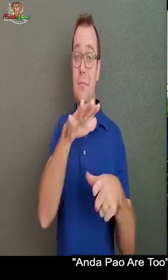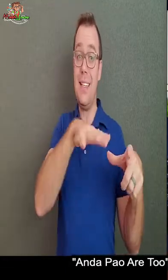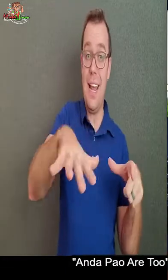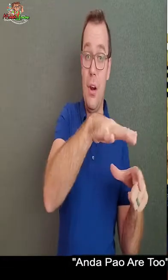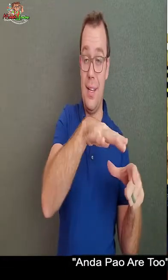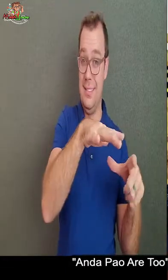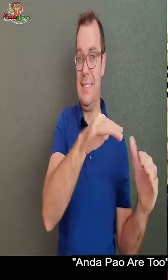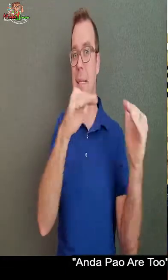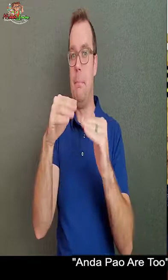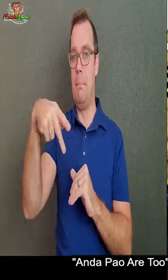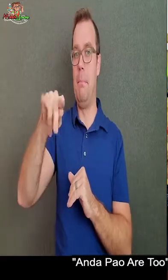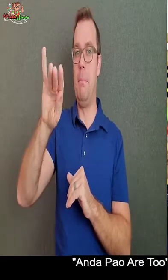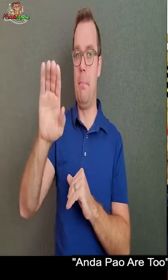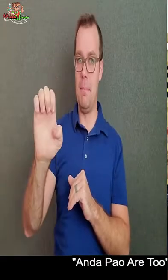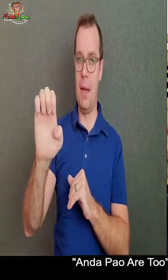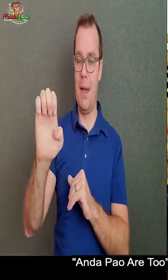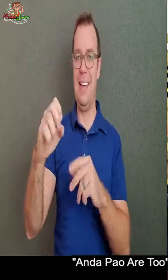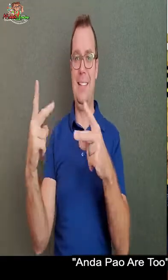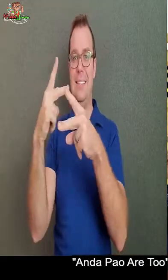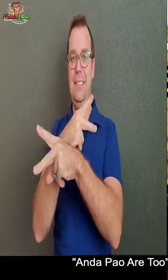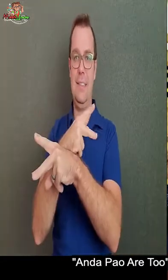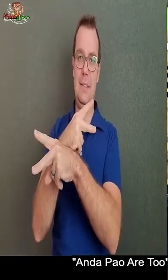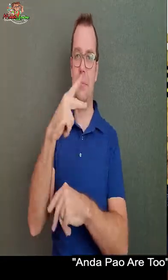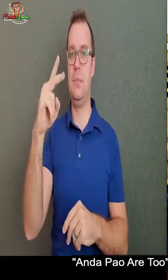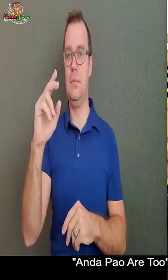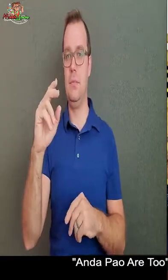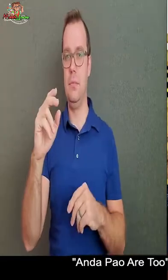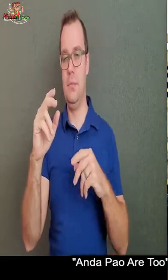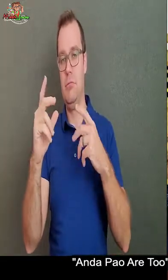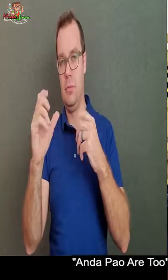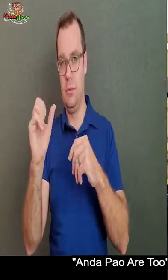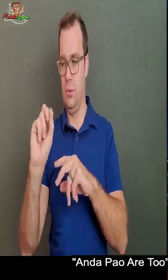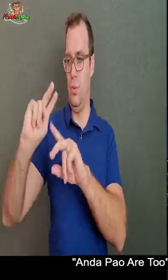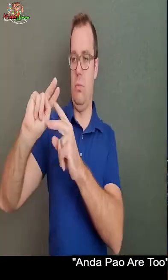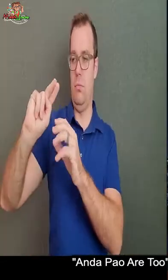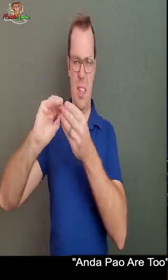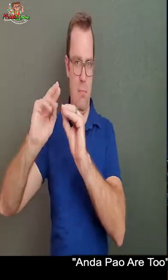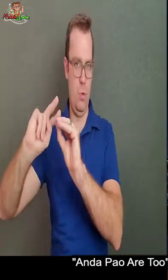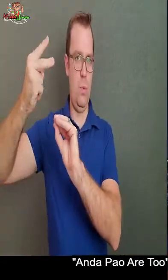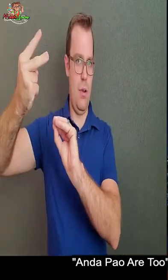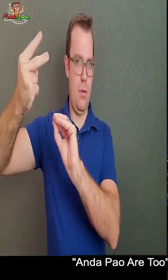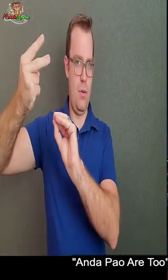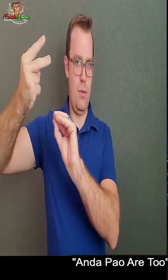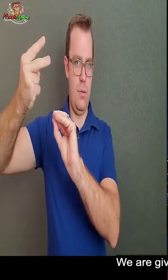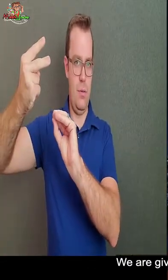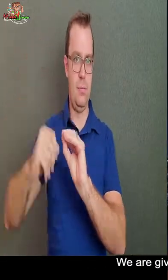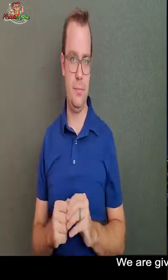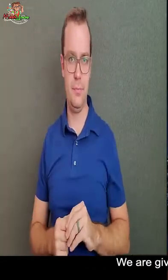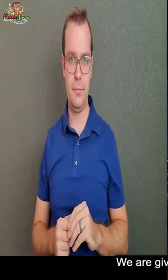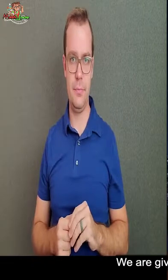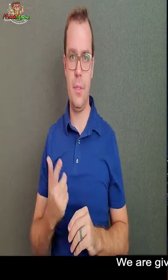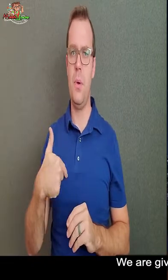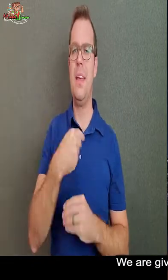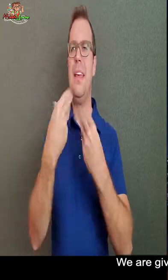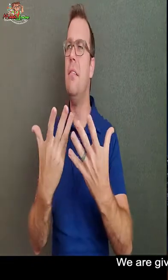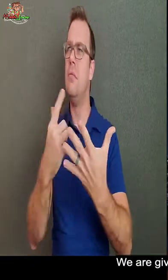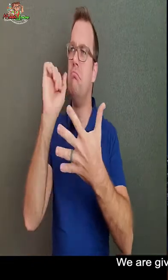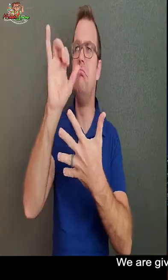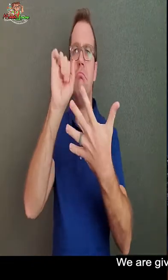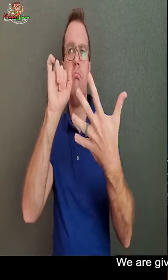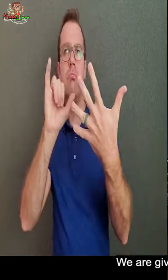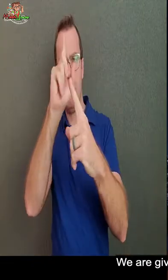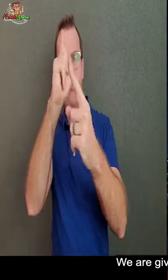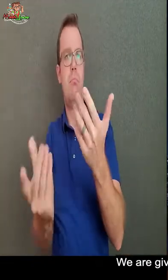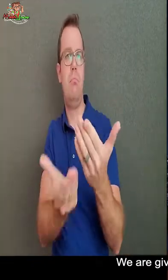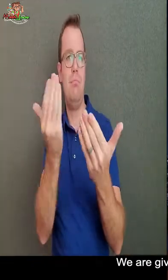पाई इंटू आर स्क्वायर. सेम थिंग फॉर चॉकलेट पाई एंड दिस थिंग. तो आपको ये मतलब निमोनिक्स हम इसलिए दे रहे कि